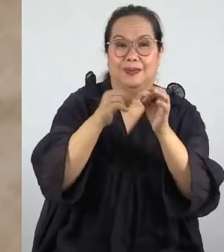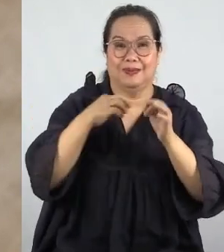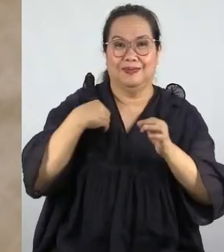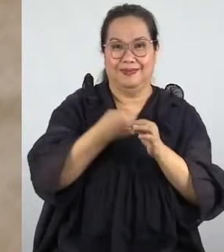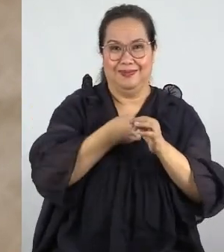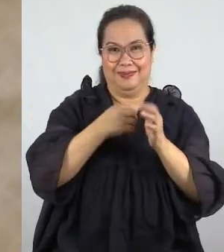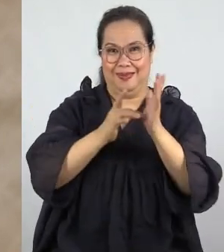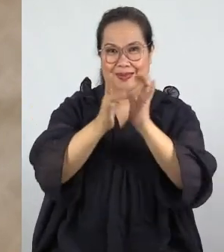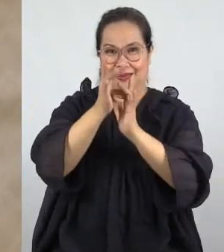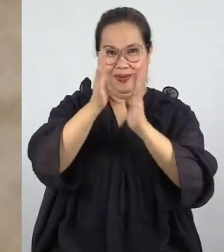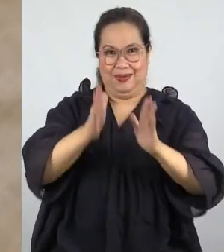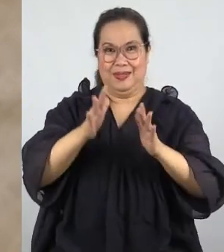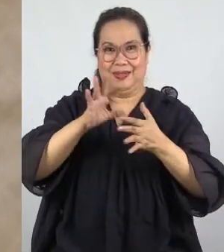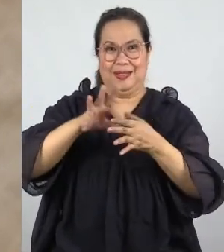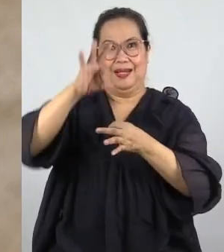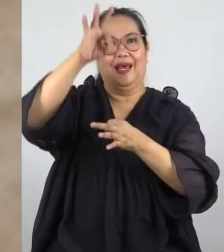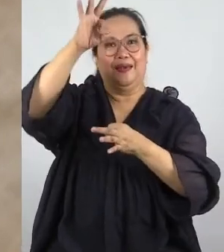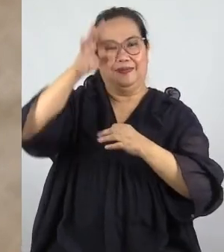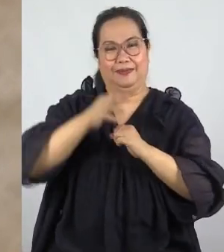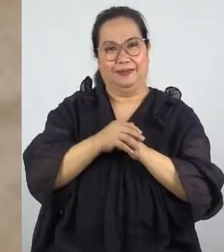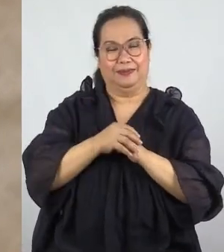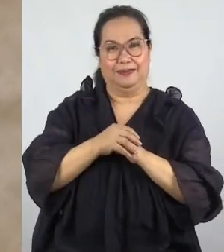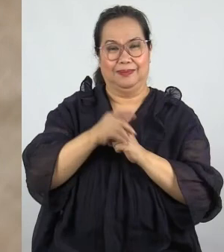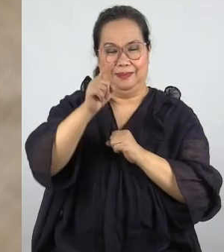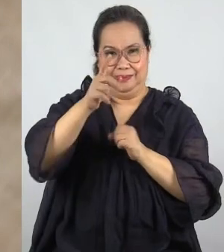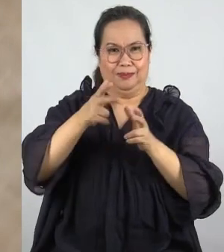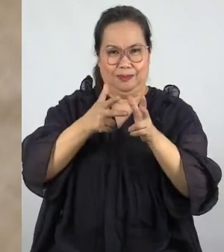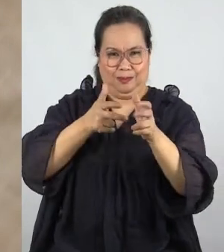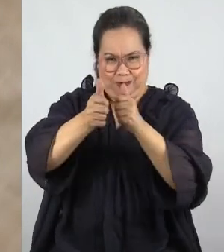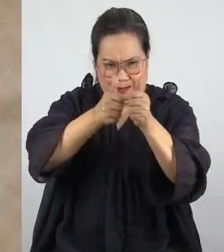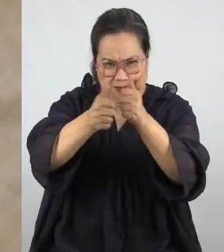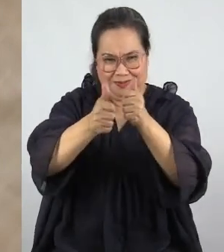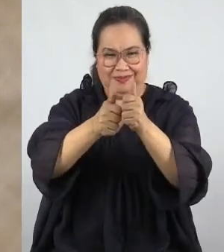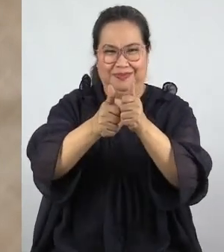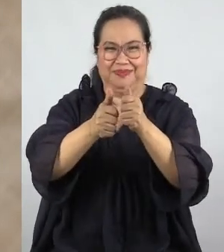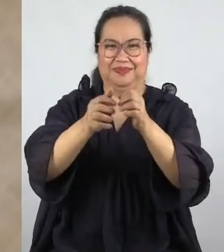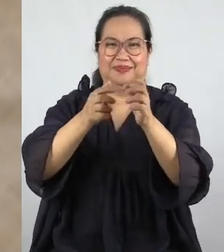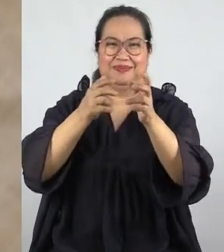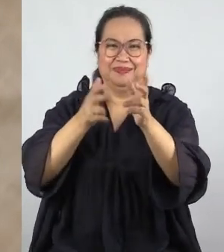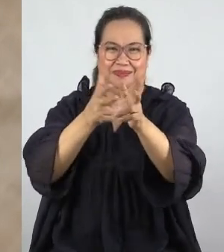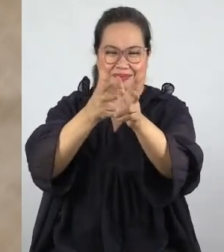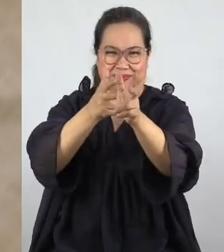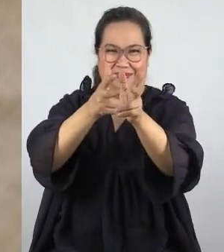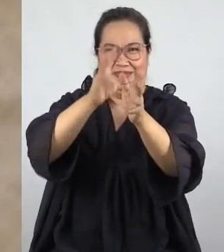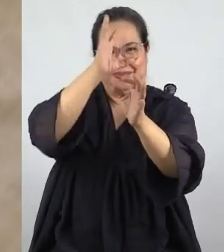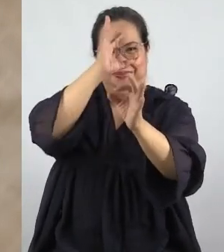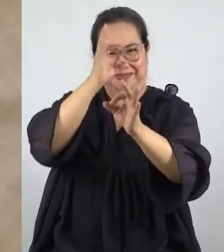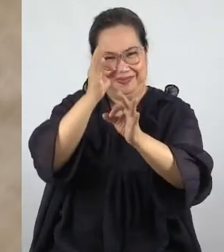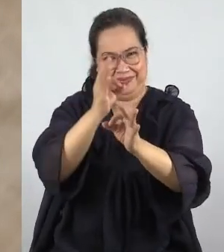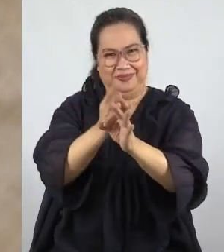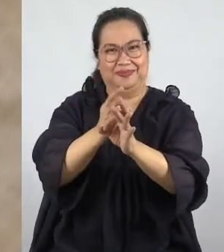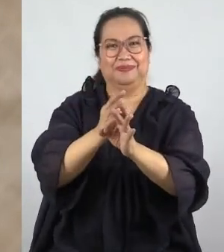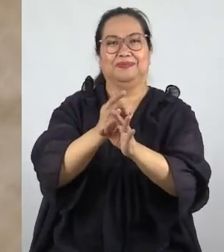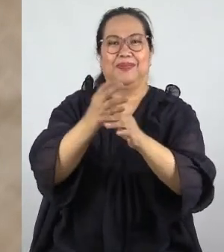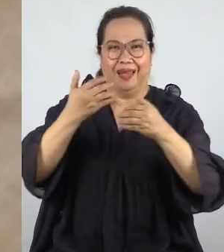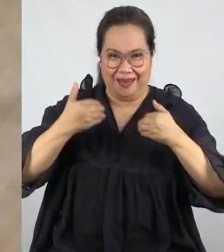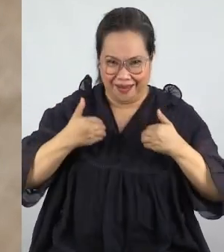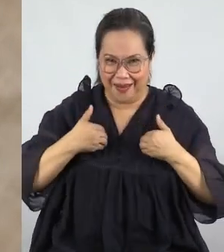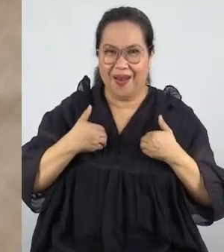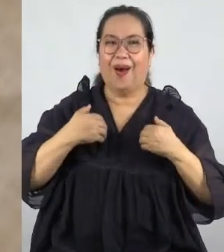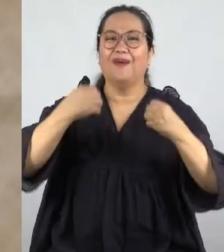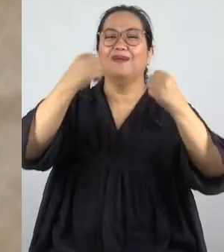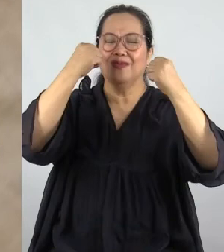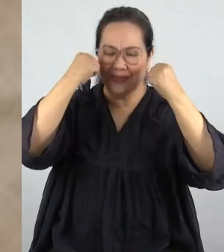buhay espiritual. Takbuhin natin ang karera ng pananampalataya ng may